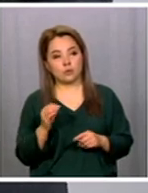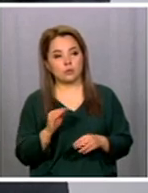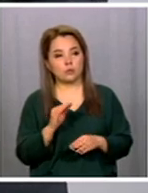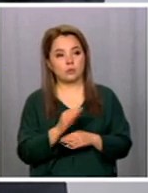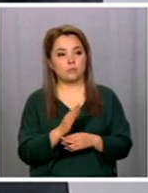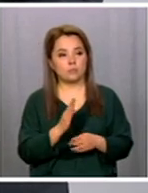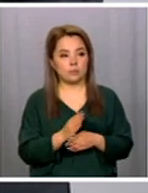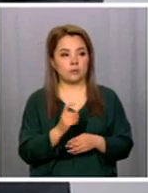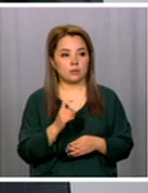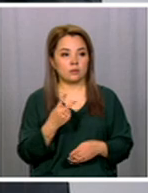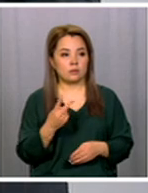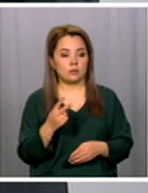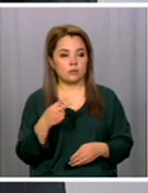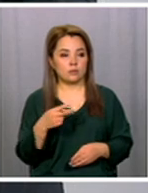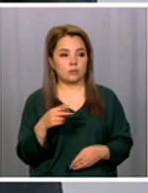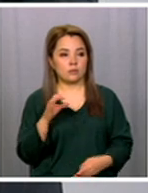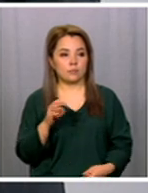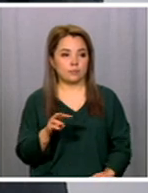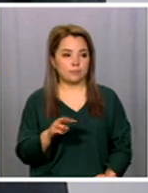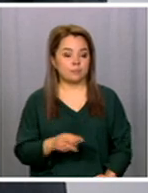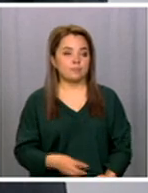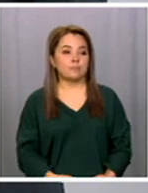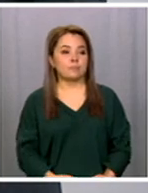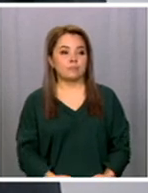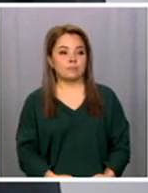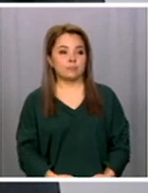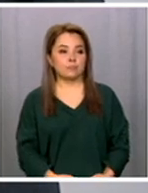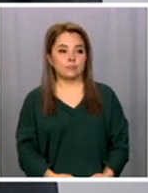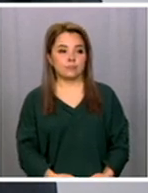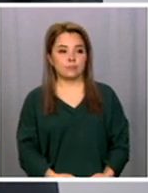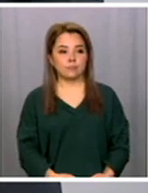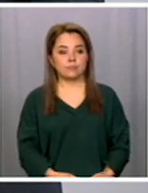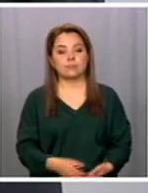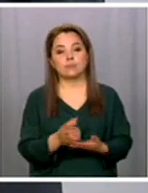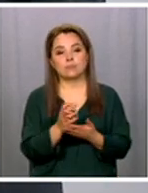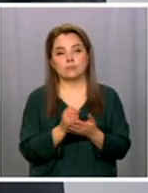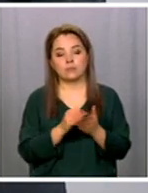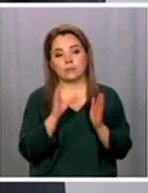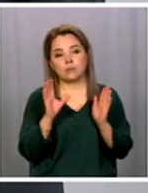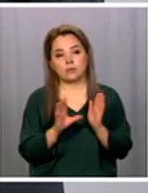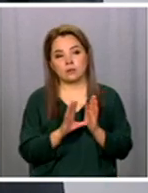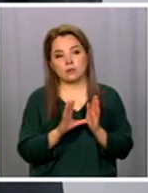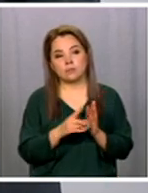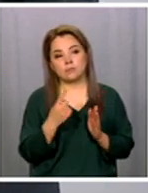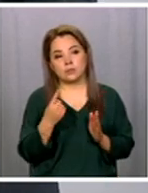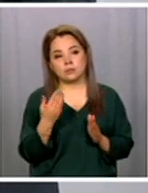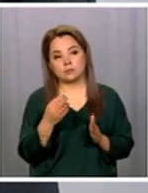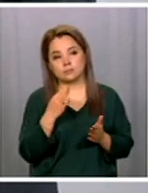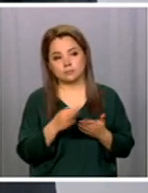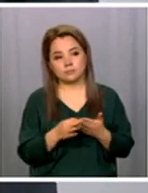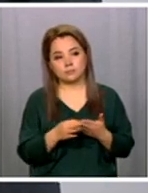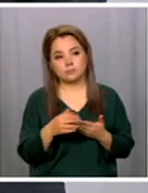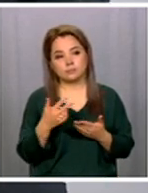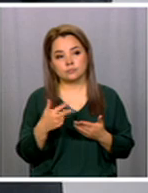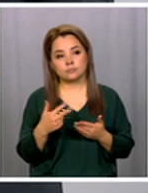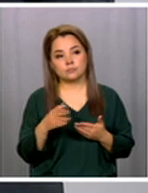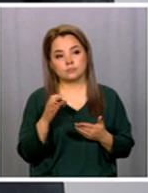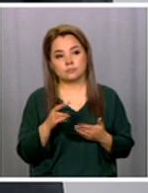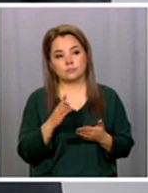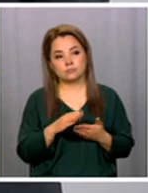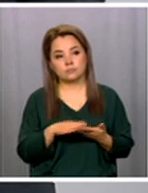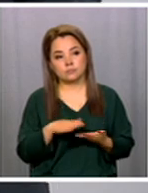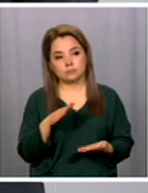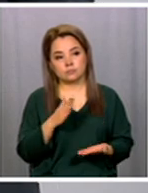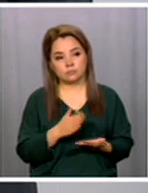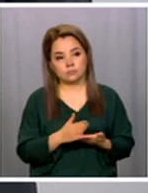X2 20 сантиметр. Табуымыз керек потенциалдық энергия 1-ді. 30 сантиметрге созылған кездегі потенциалдық